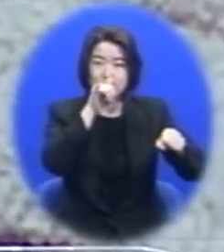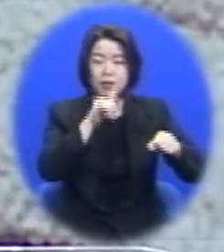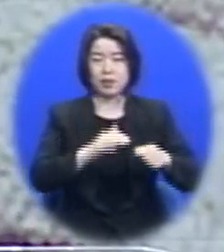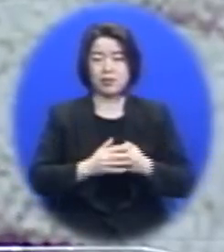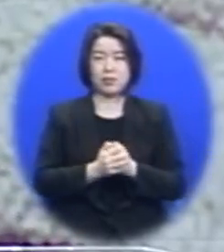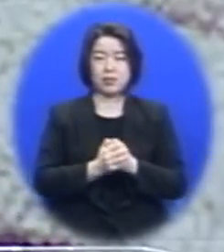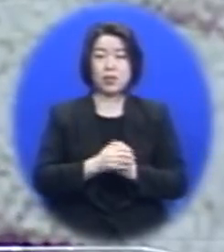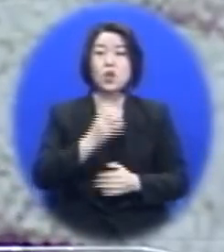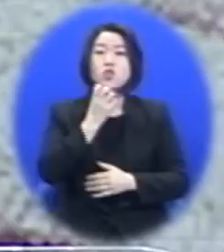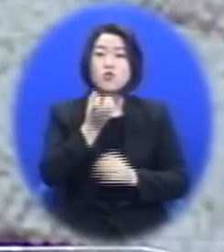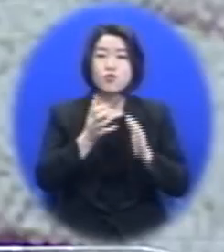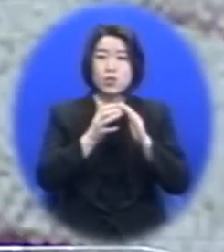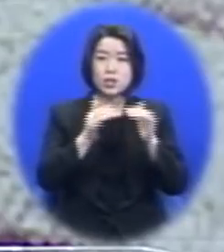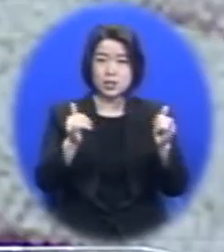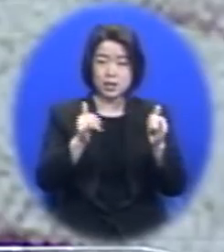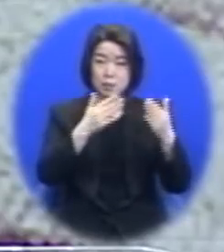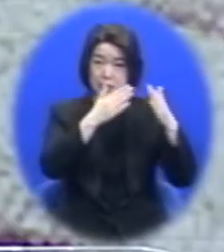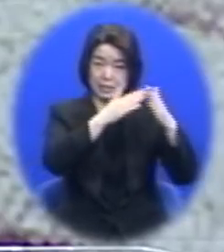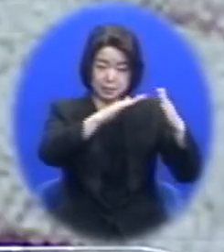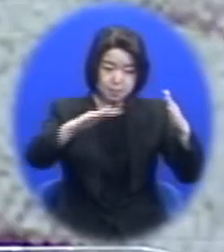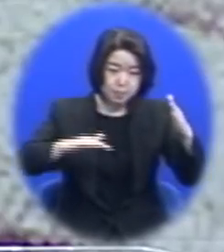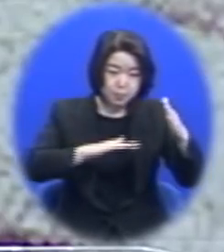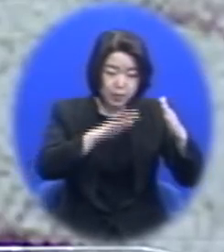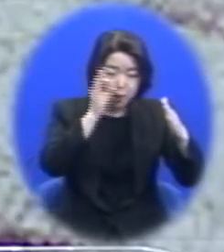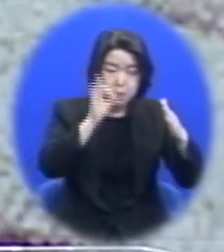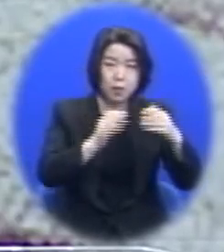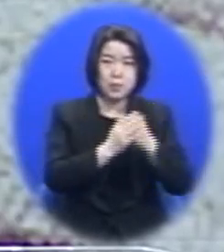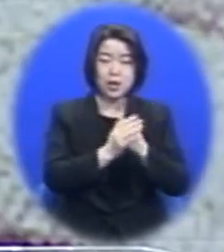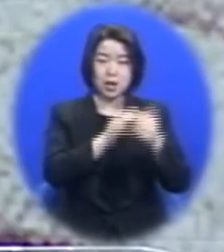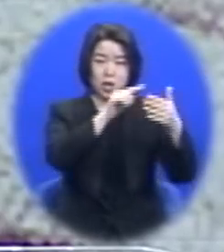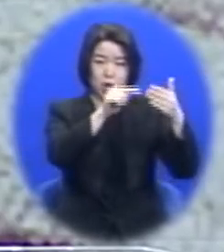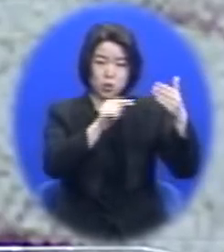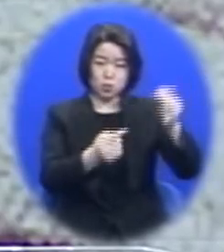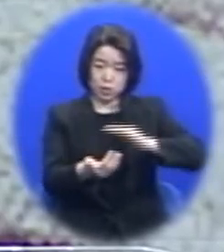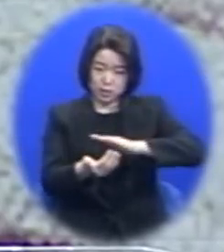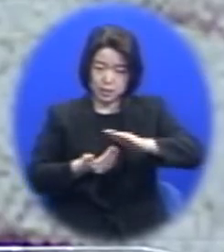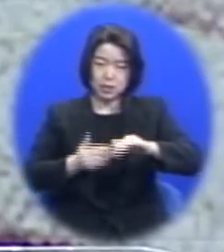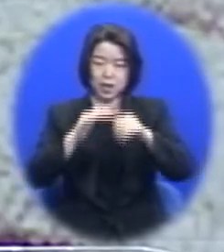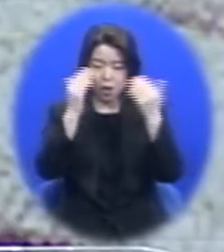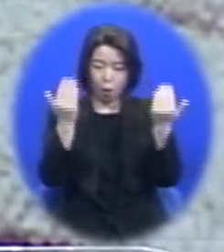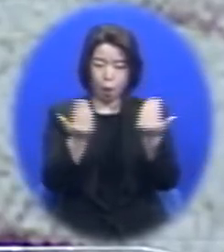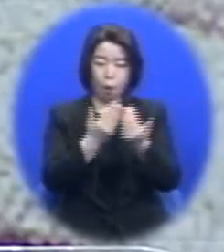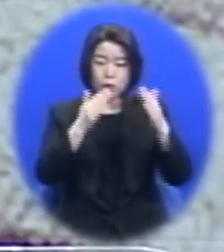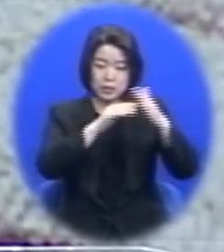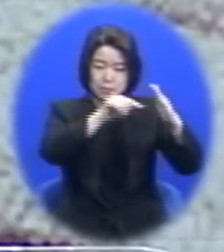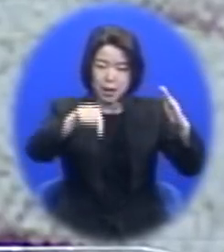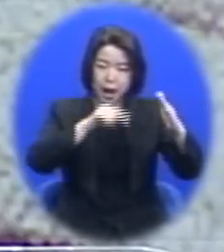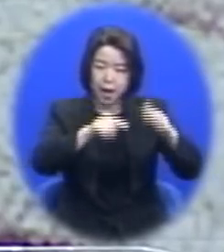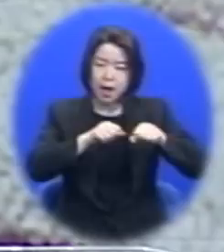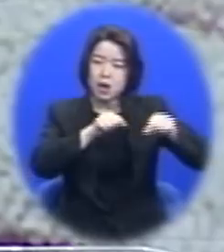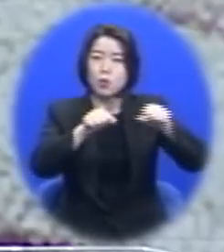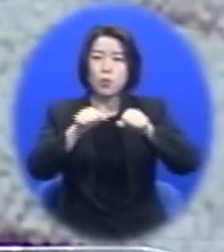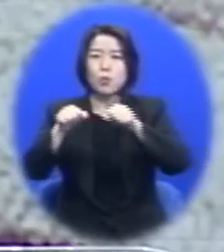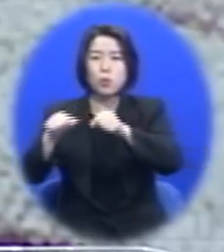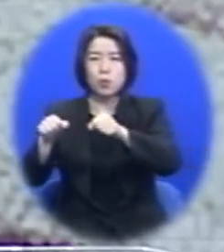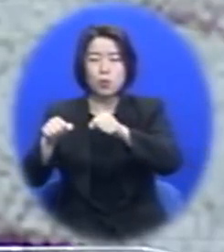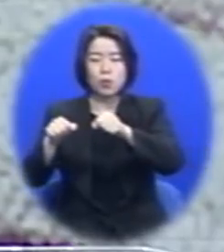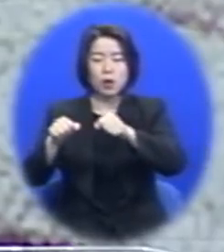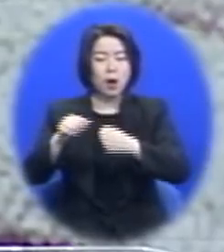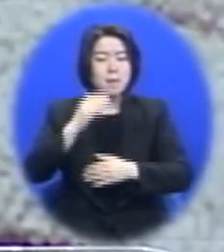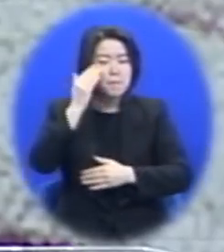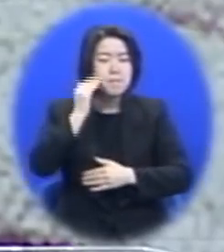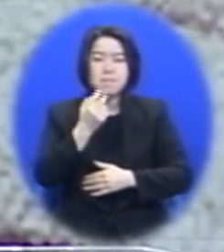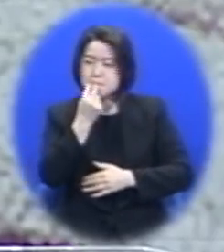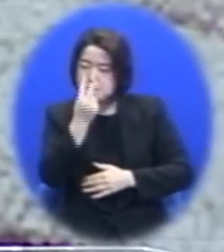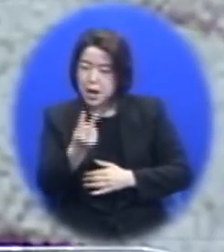유대인들 가정을 보면 유월절 앞두고 온 집안을 청소하는 데 누르기 없어야 되니까